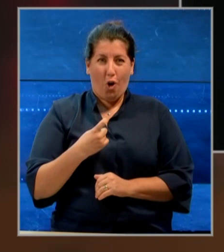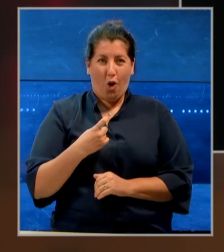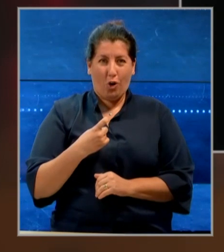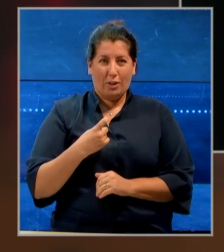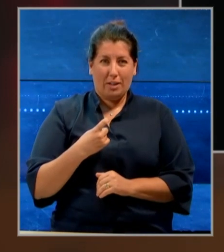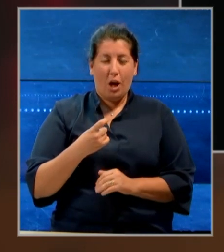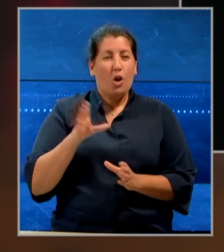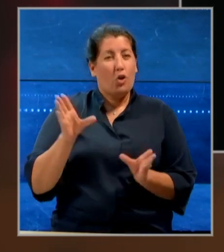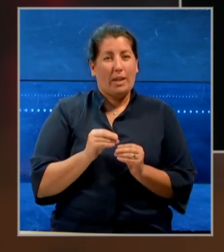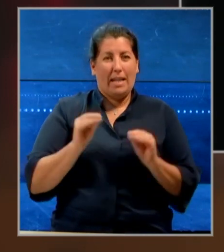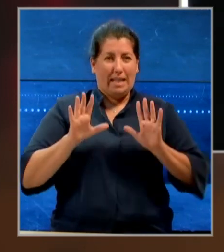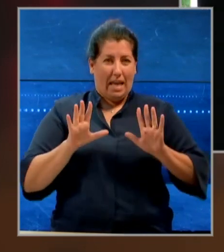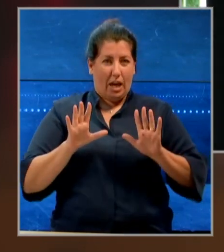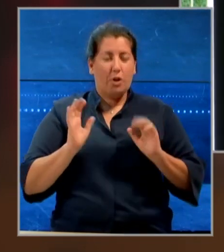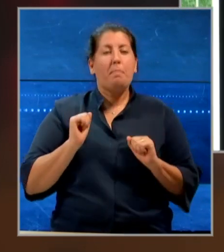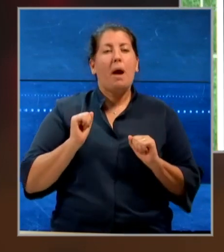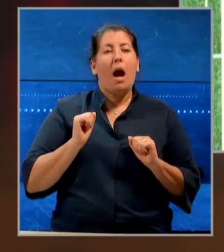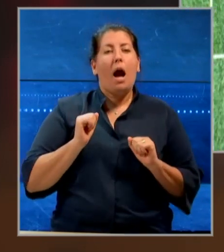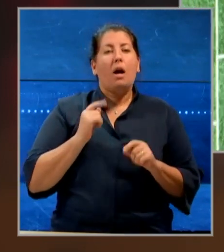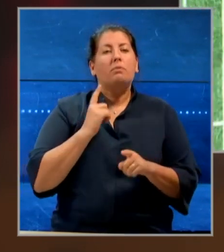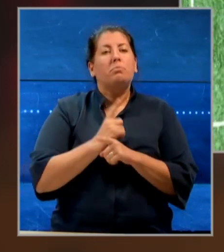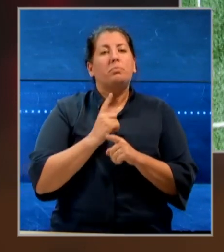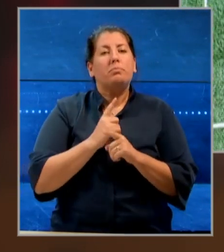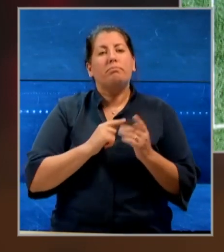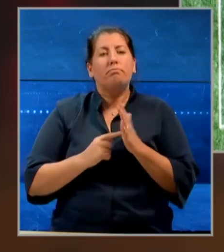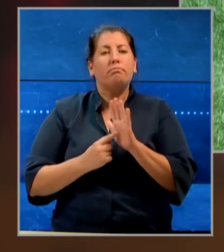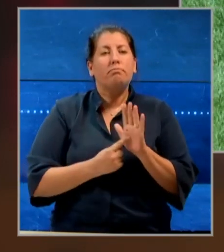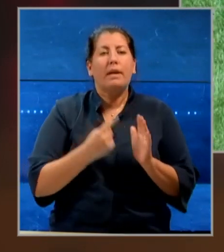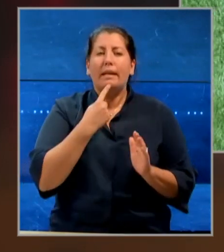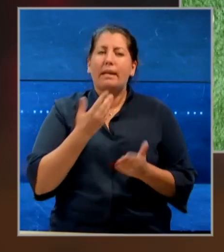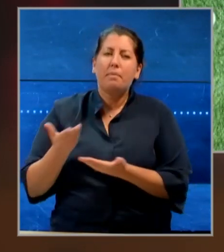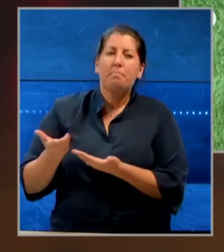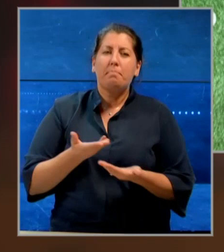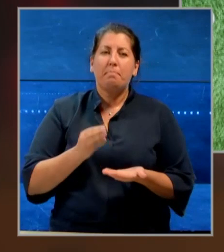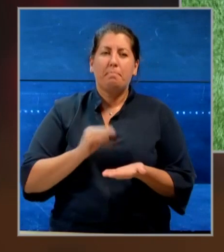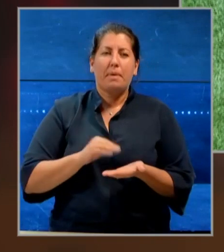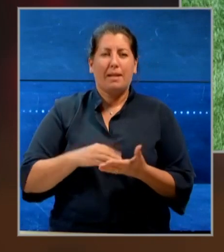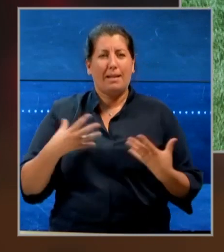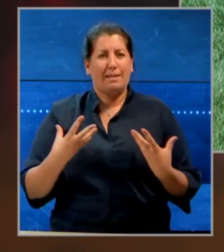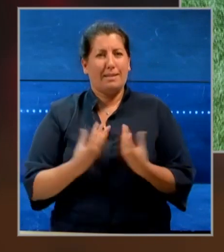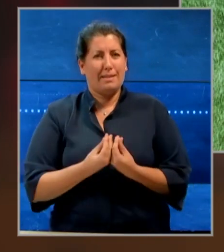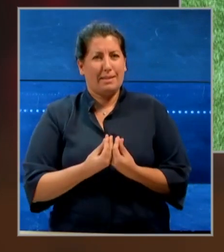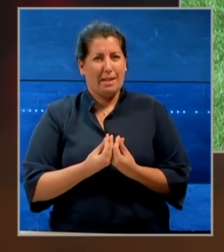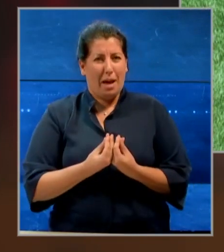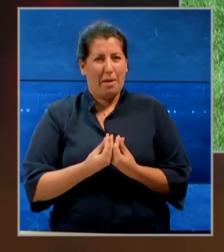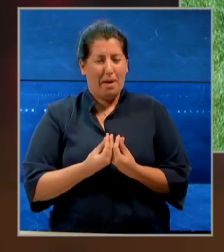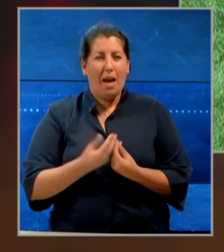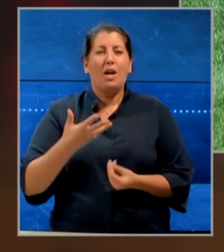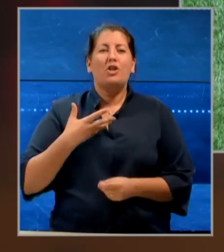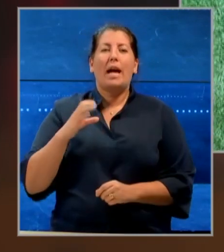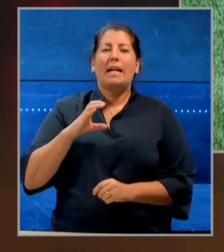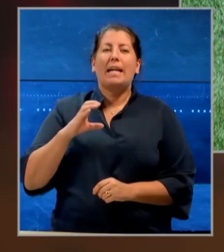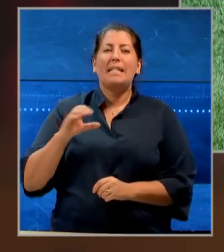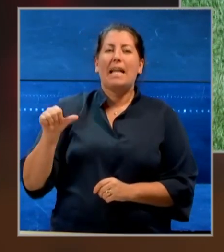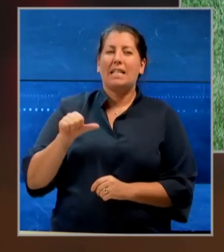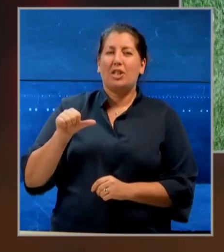cominciamo con la presentazione degli ospiti. Non è un ospite, ma è come me un po' padrone di casa, Cristian